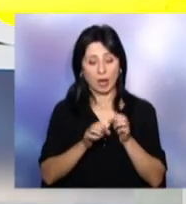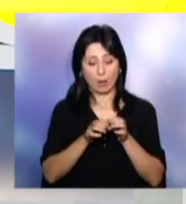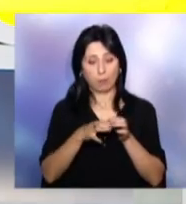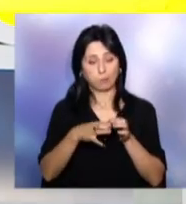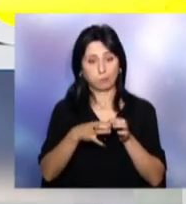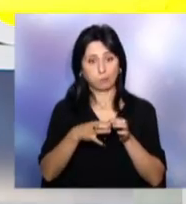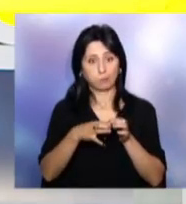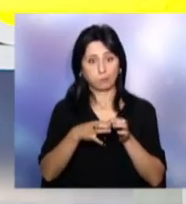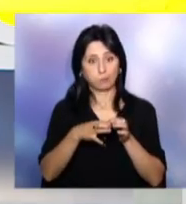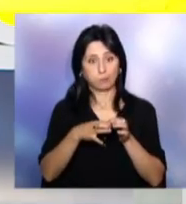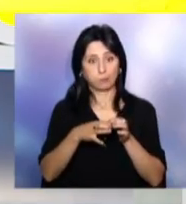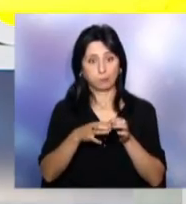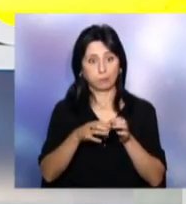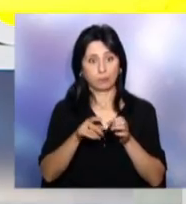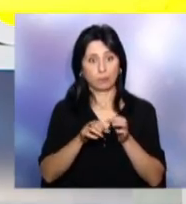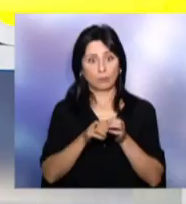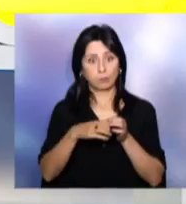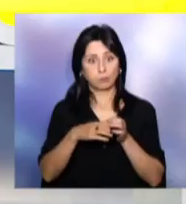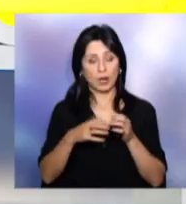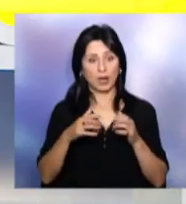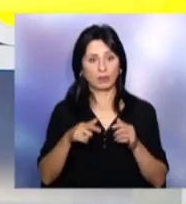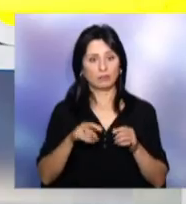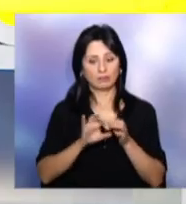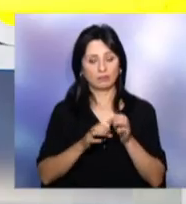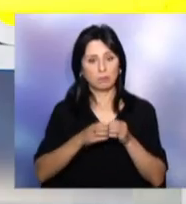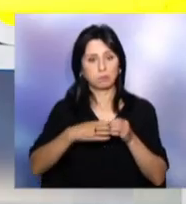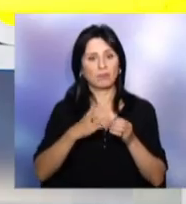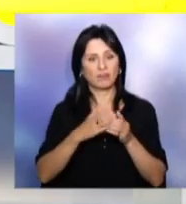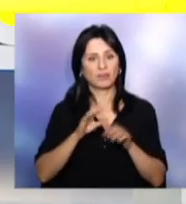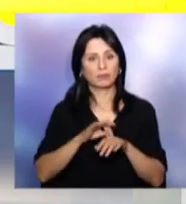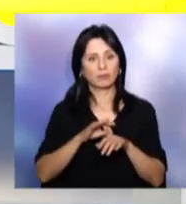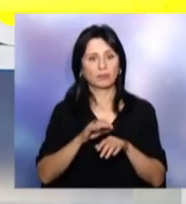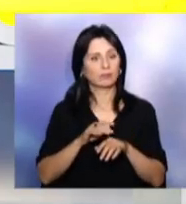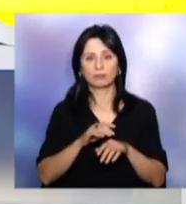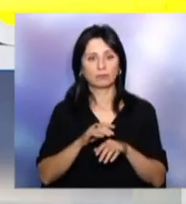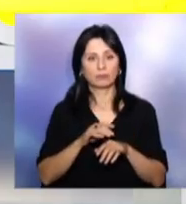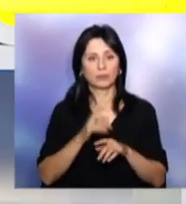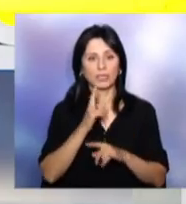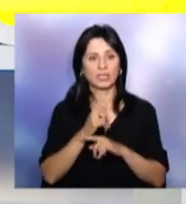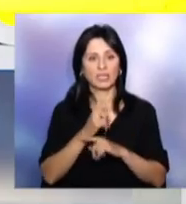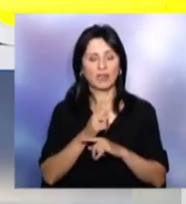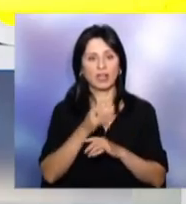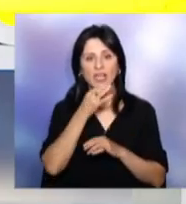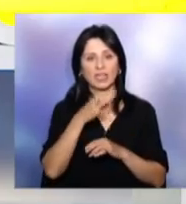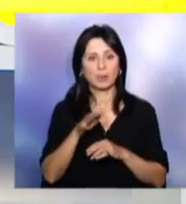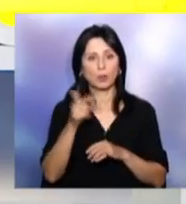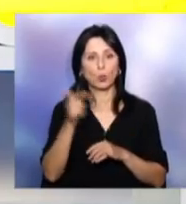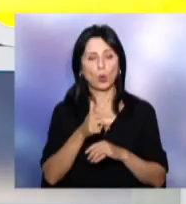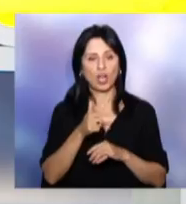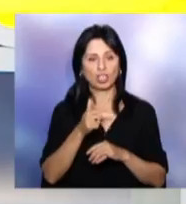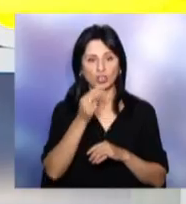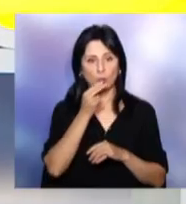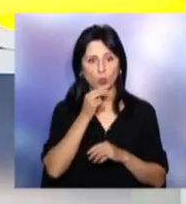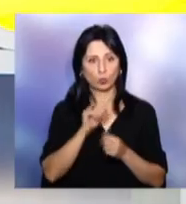დივერტიკულიტი, ანუ აი ამ გამოშვერილობის ანთება, მაშინ ეს კატეგორიულად გრძალავს ნებისმიერი უხეში